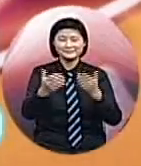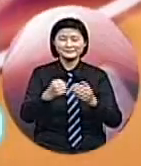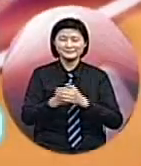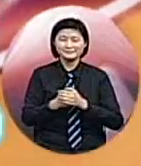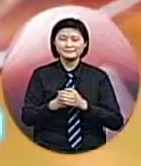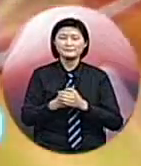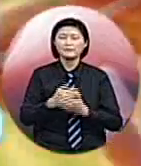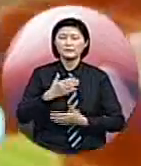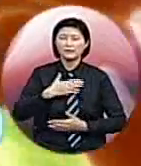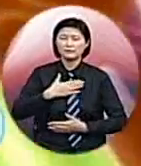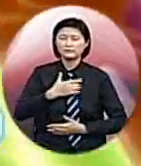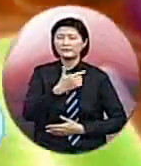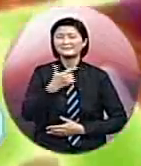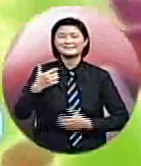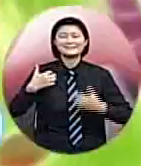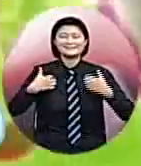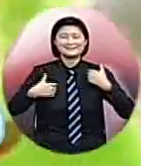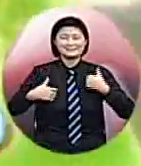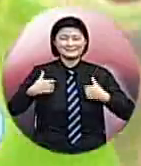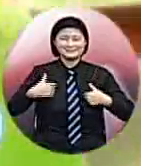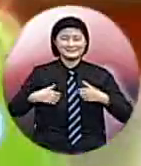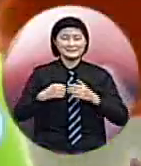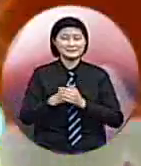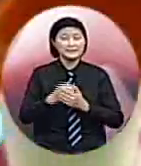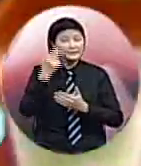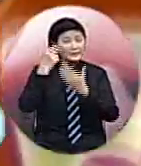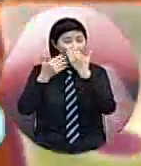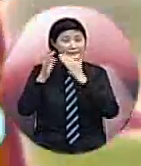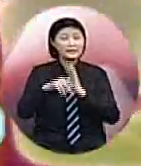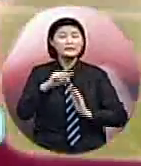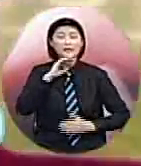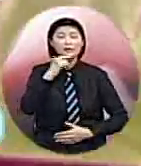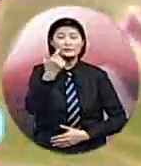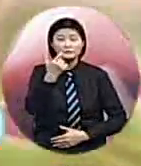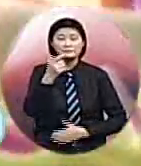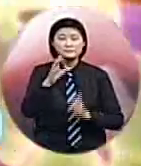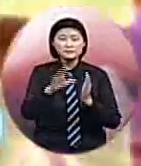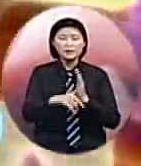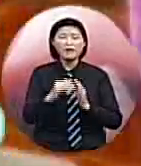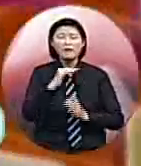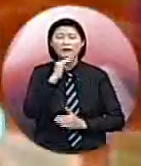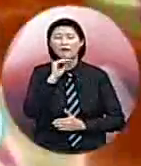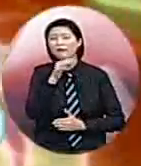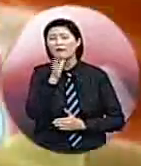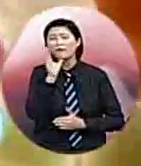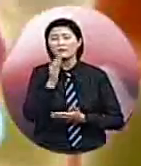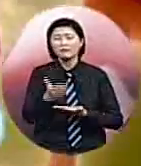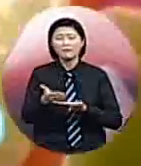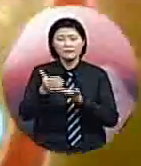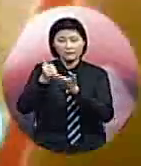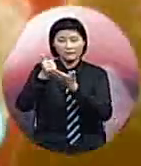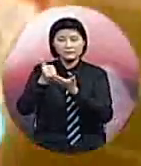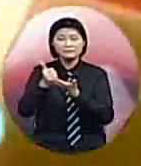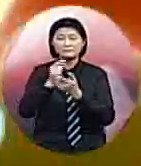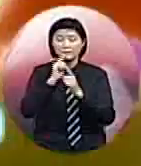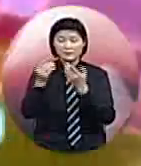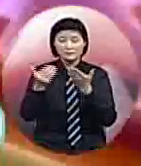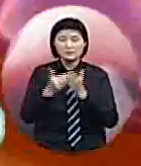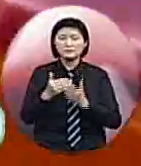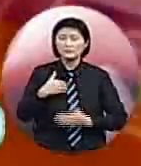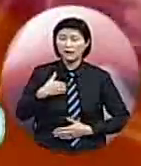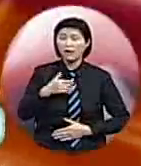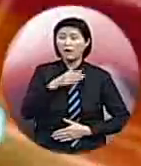너무 기쁩니다. 예, 옛날에는 어머니 60세만 돼도 어르신 소리 들었어요. 우리 동네 어르신들은. 나는 어디 가면